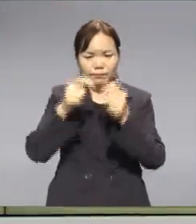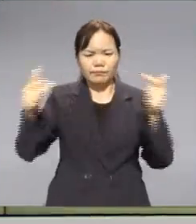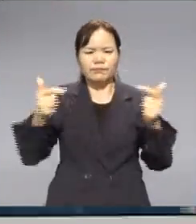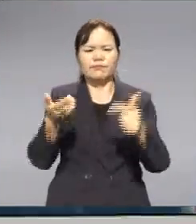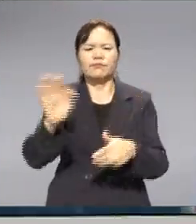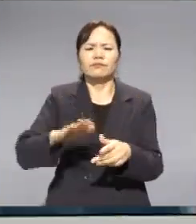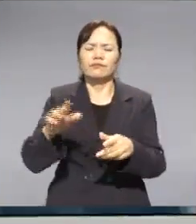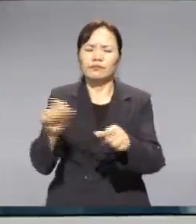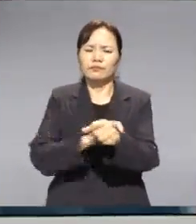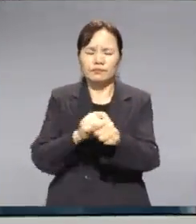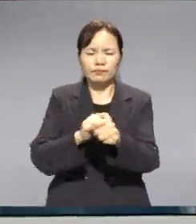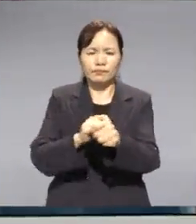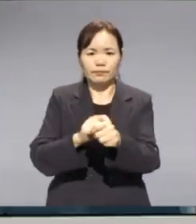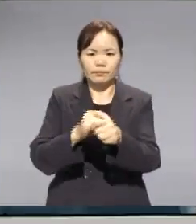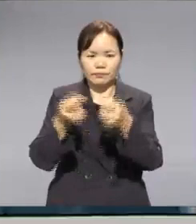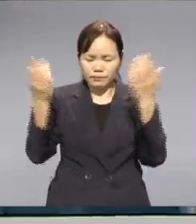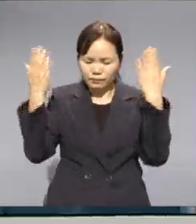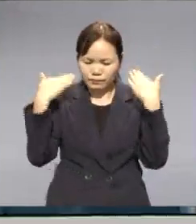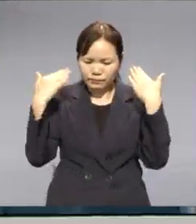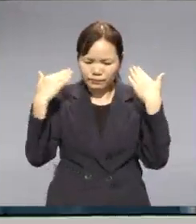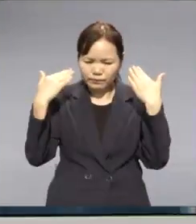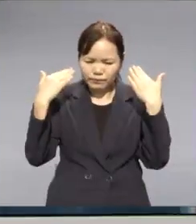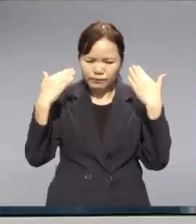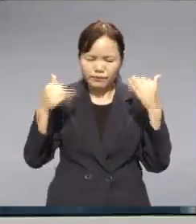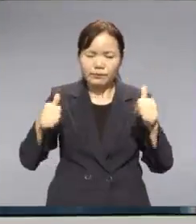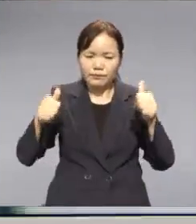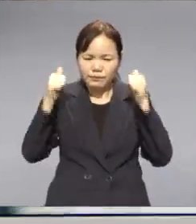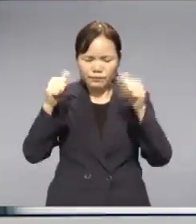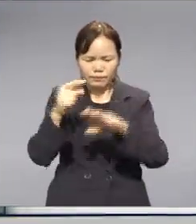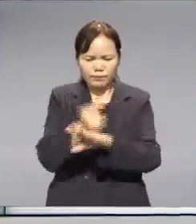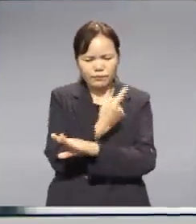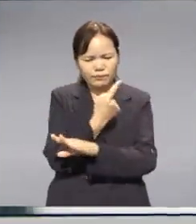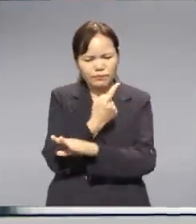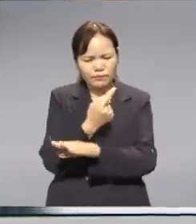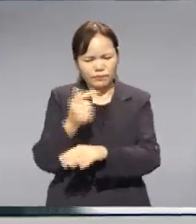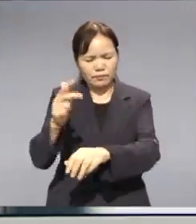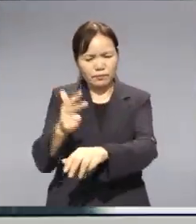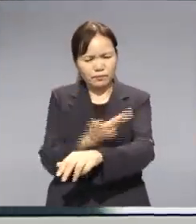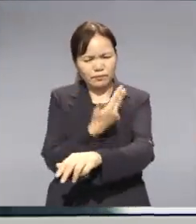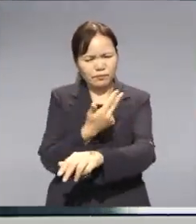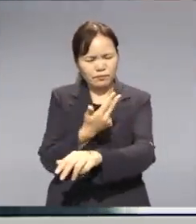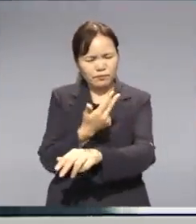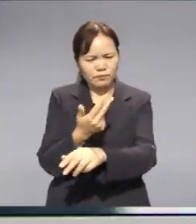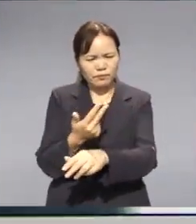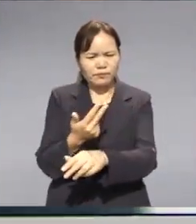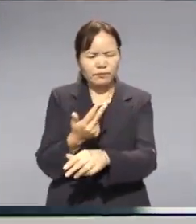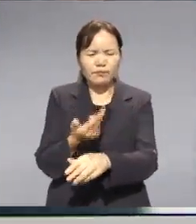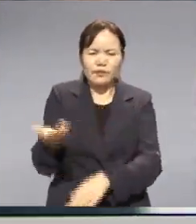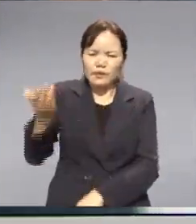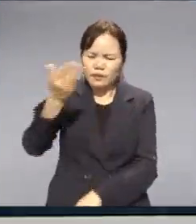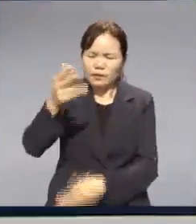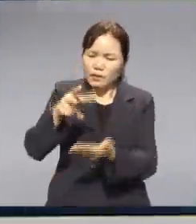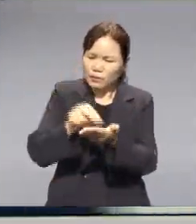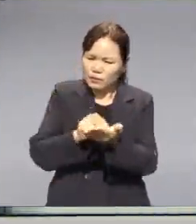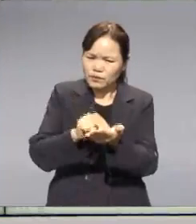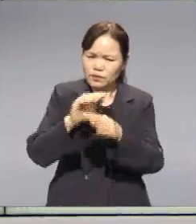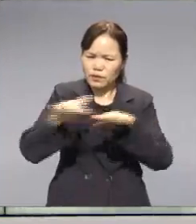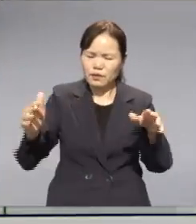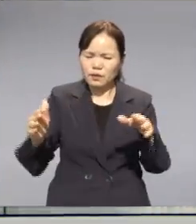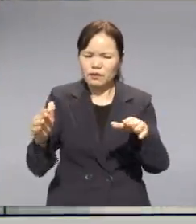일부 특정 출신 외 고급장교가 되는 길은 드물다는 현실을 딱히 개선해 볼 생각은 없는 듯 보입니다. 갈태형